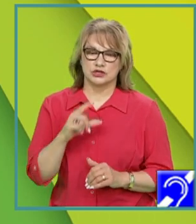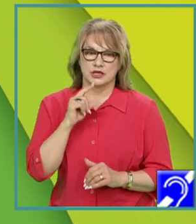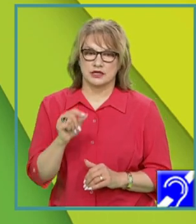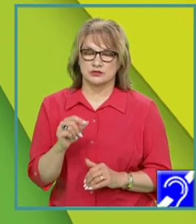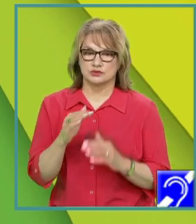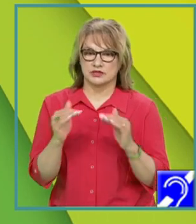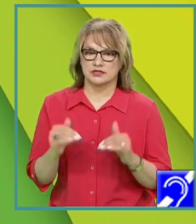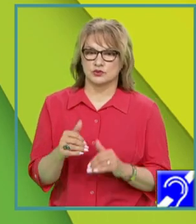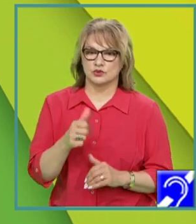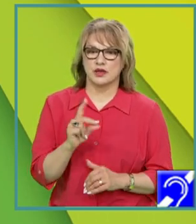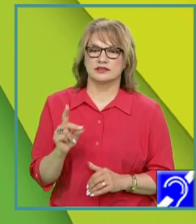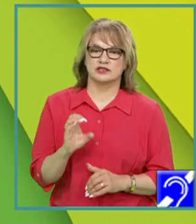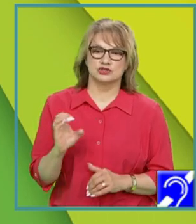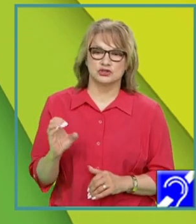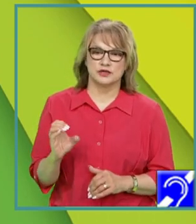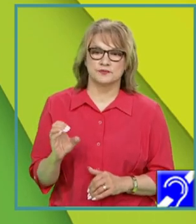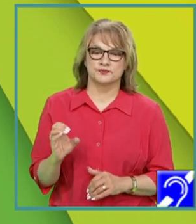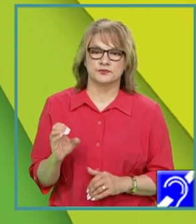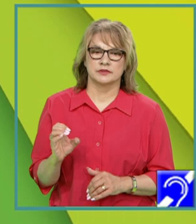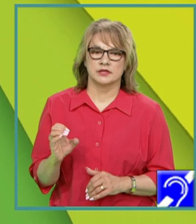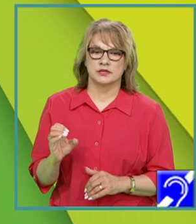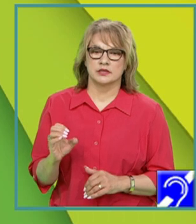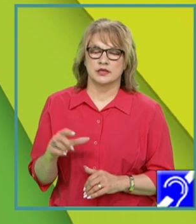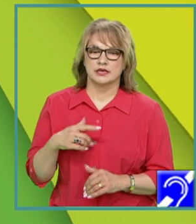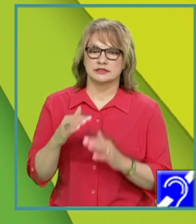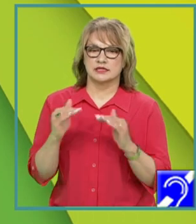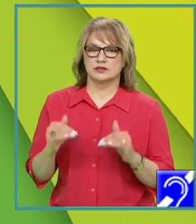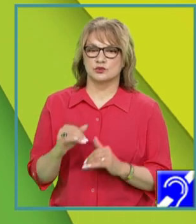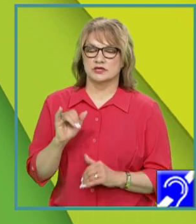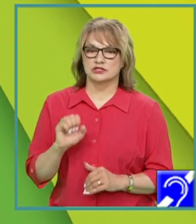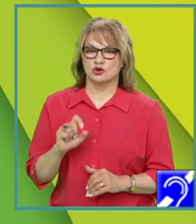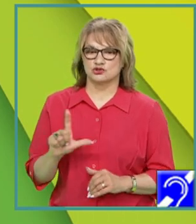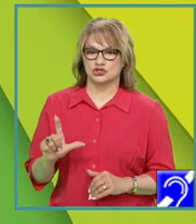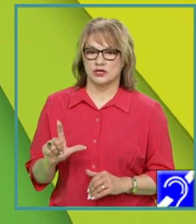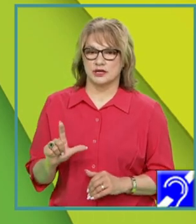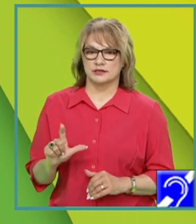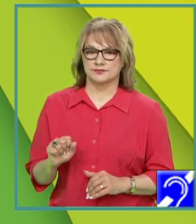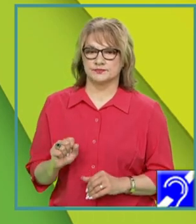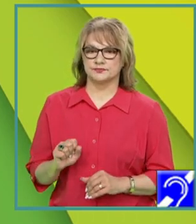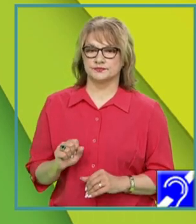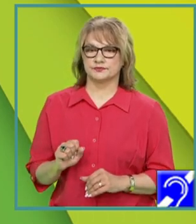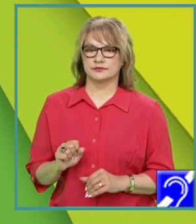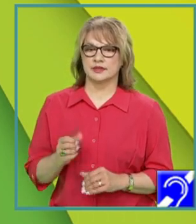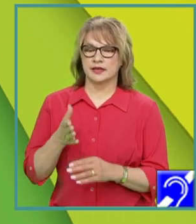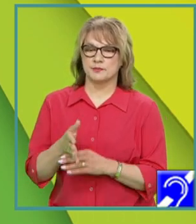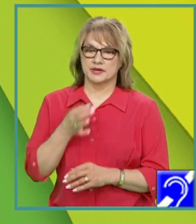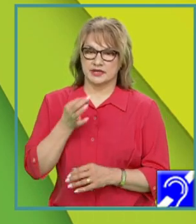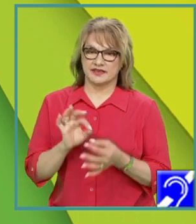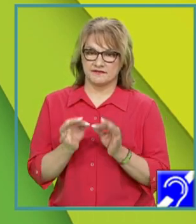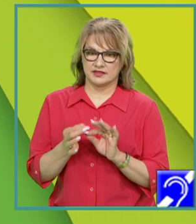triunghiul adc triunghi isoscel prin